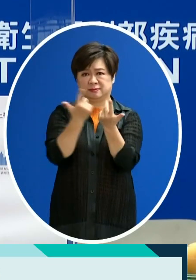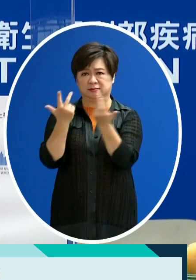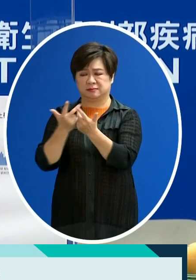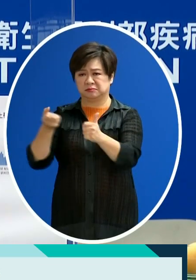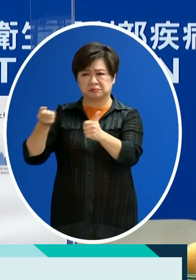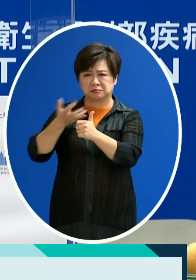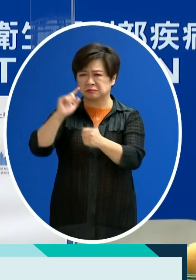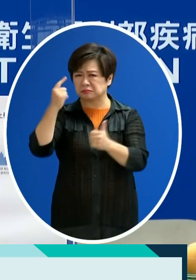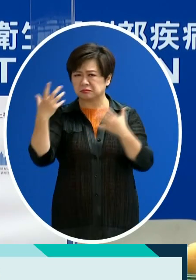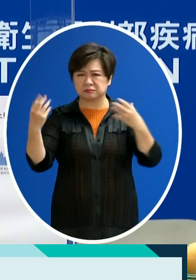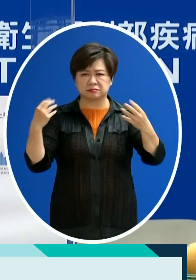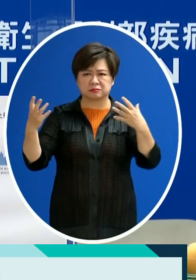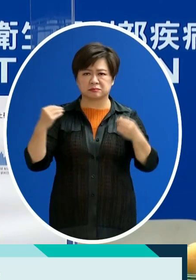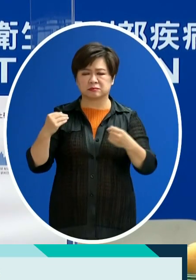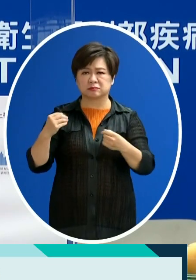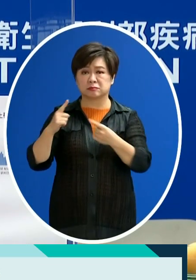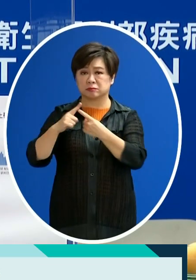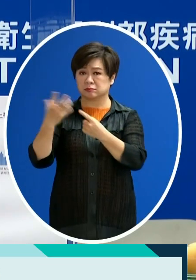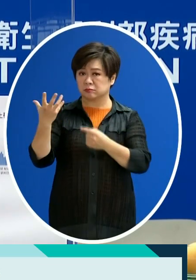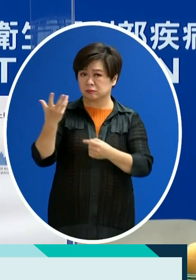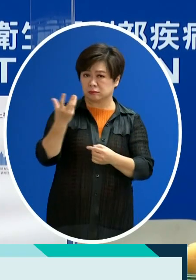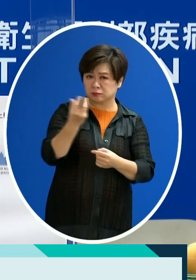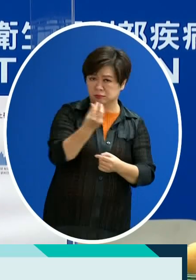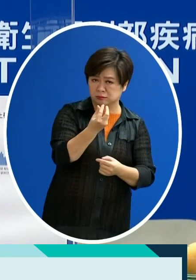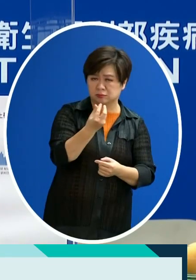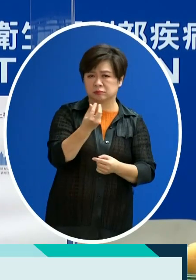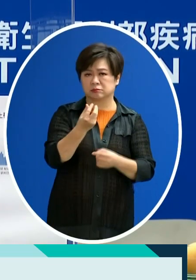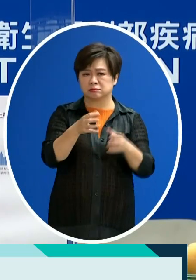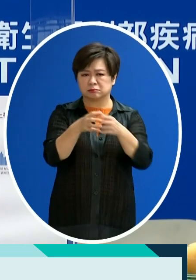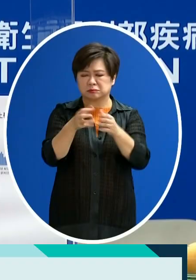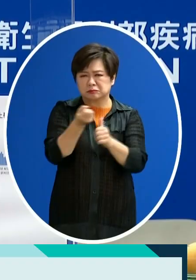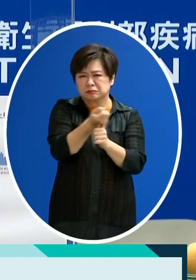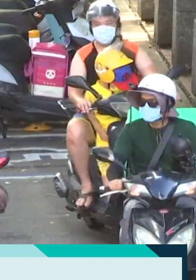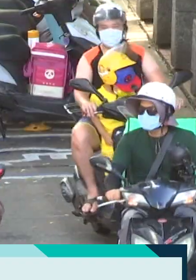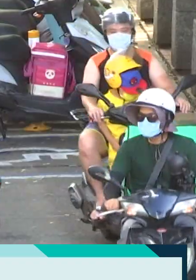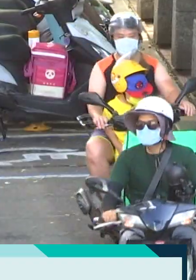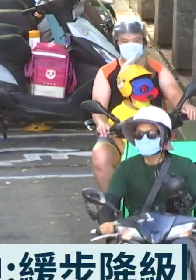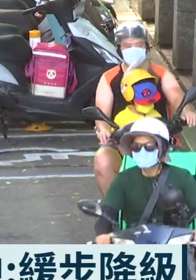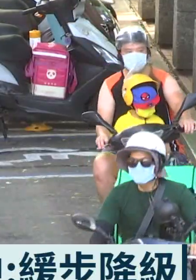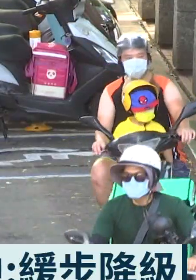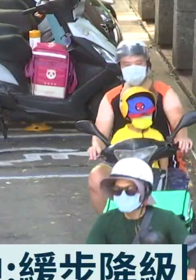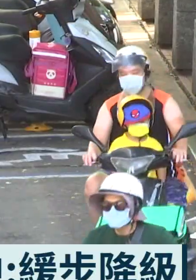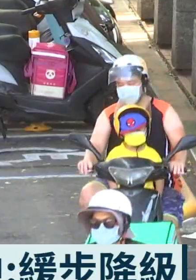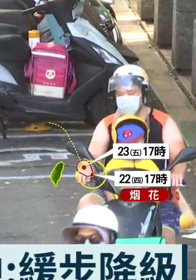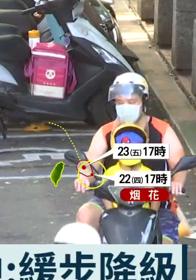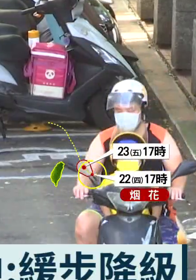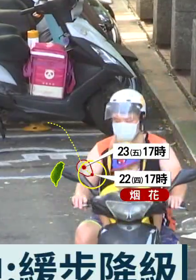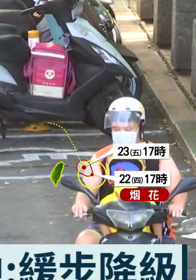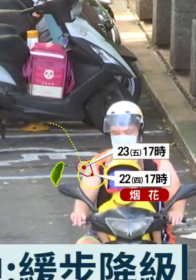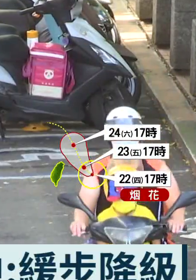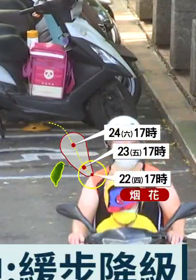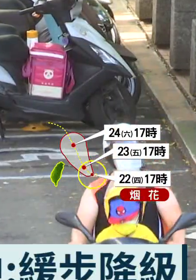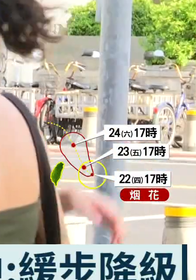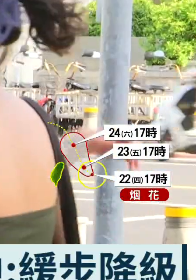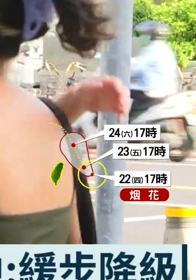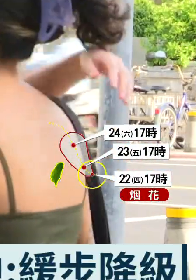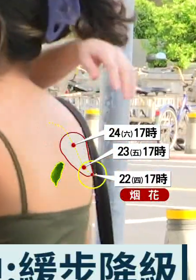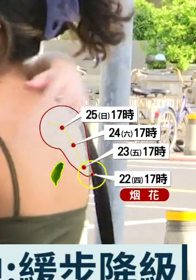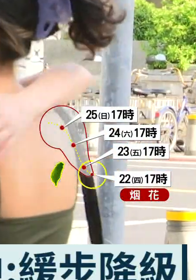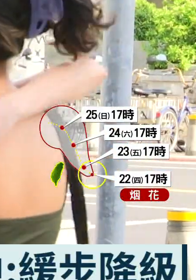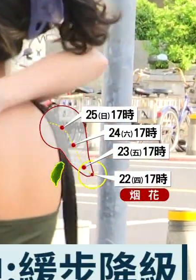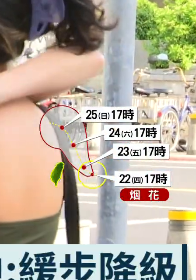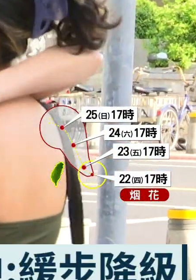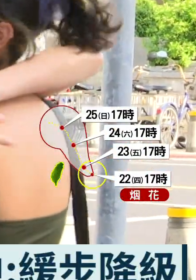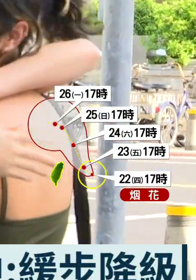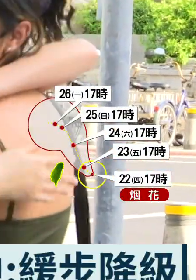源的，也越来越少。好，那群聚也越来越少。 陈时中对国内疫情相当有信心，但也说警戒降